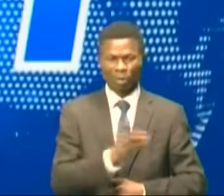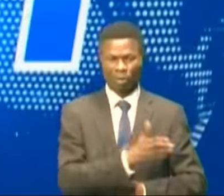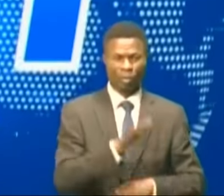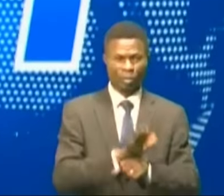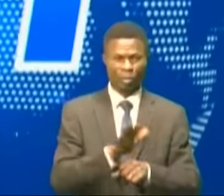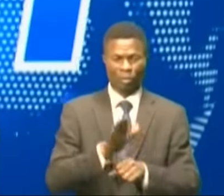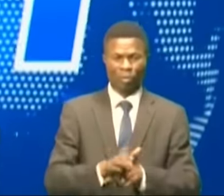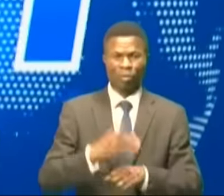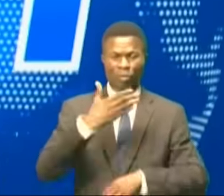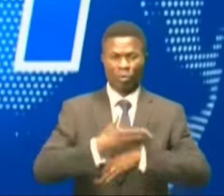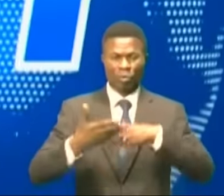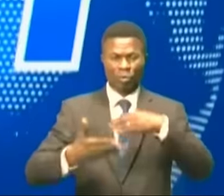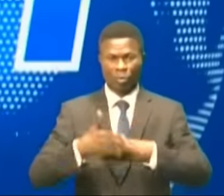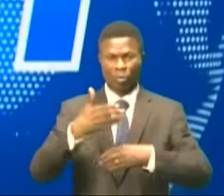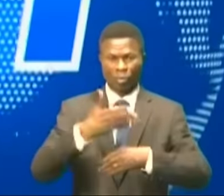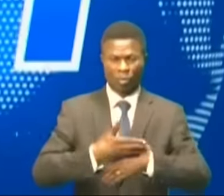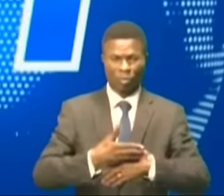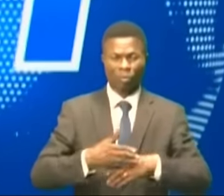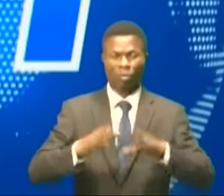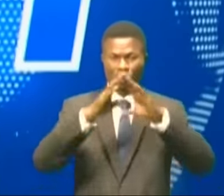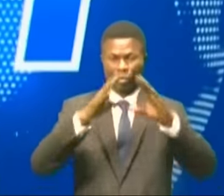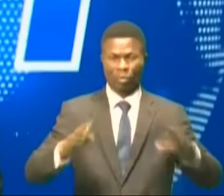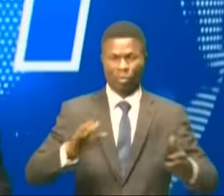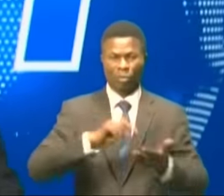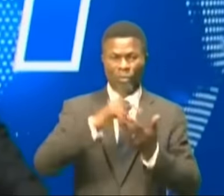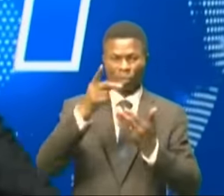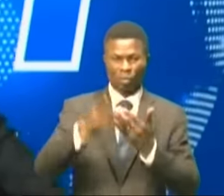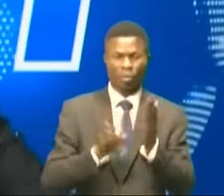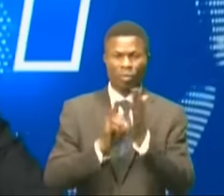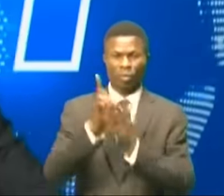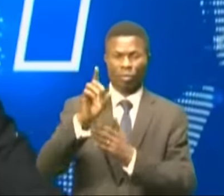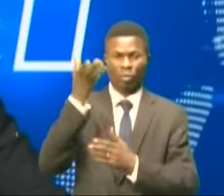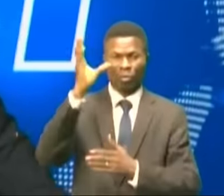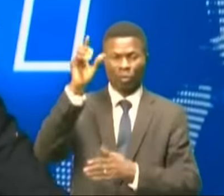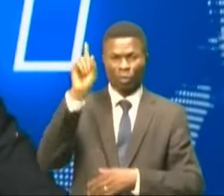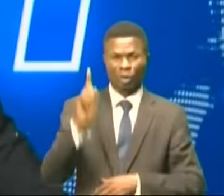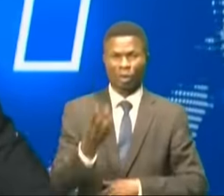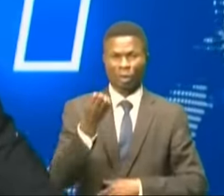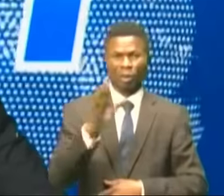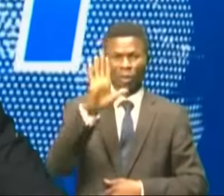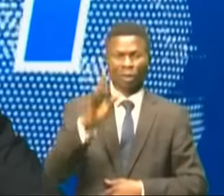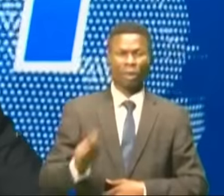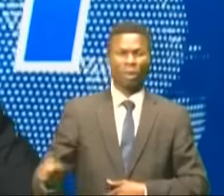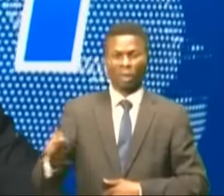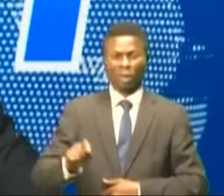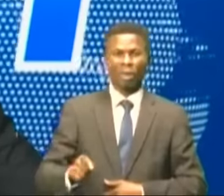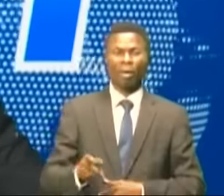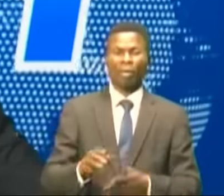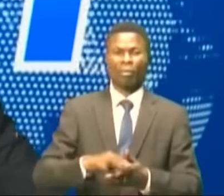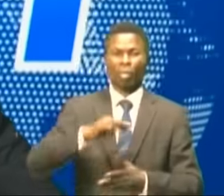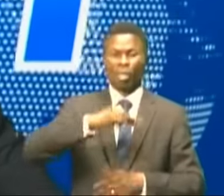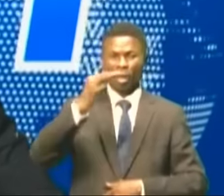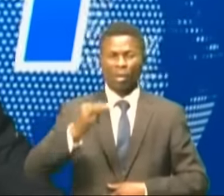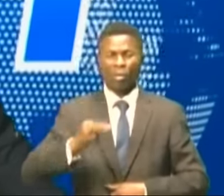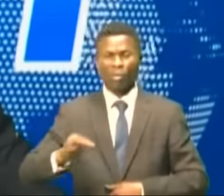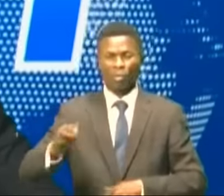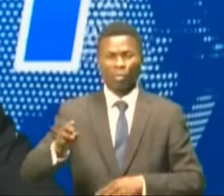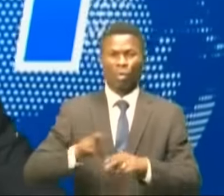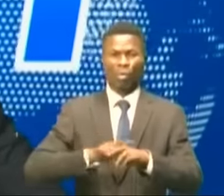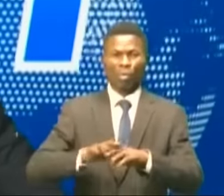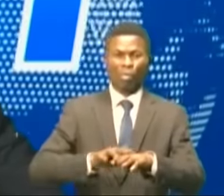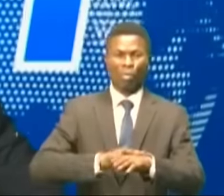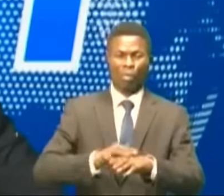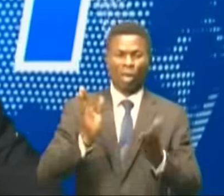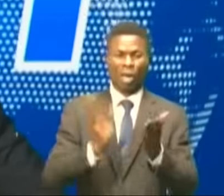Plusieurs chantiers de construction des ouvrages dans le cadre du programme de développement local de 145 territoires au Maniema au point mort. Des